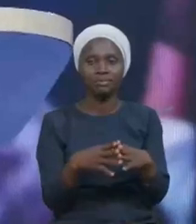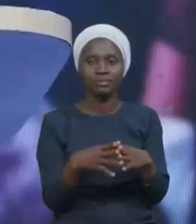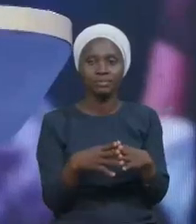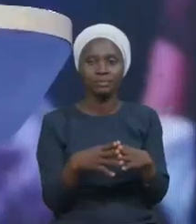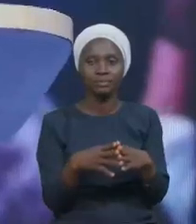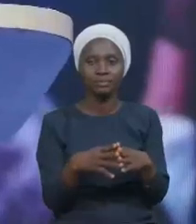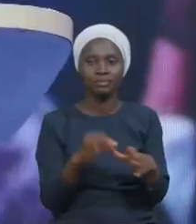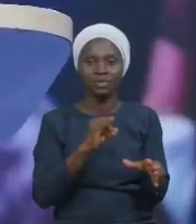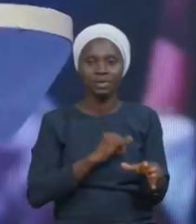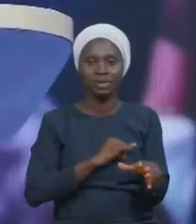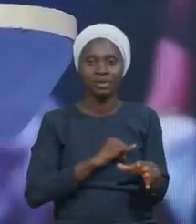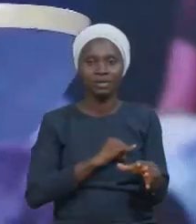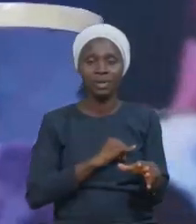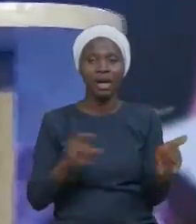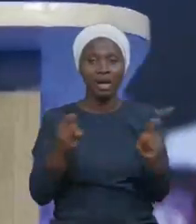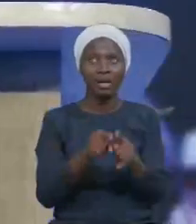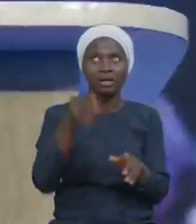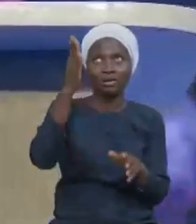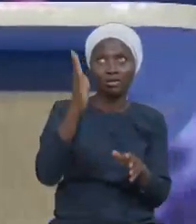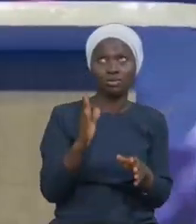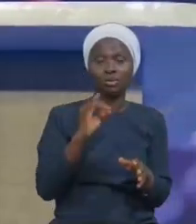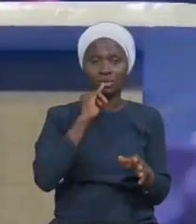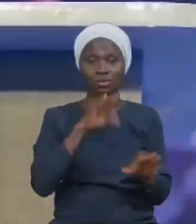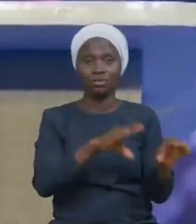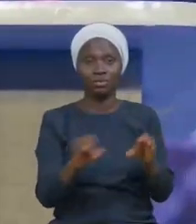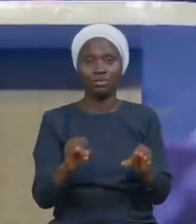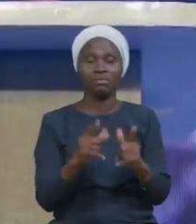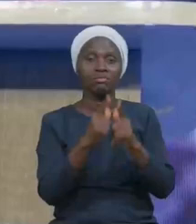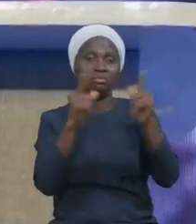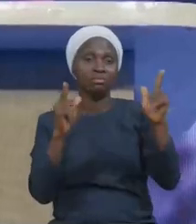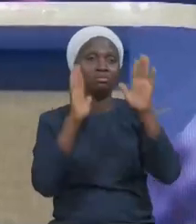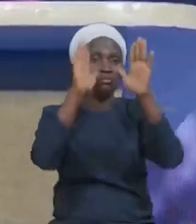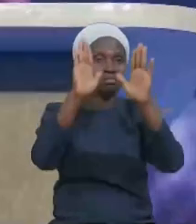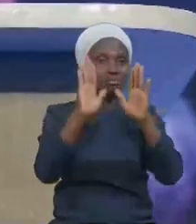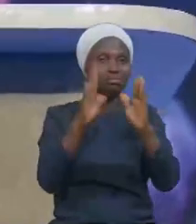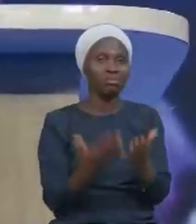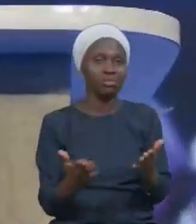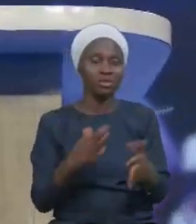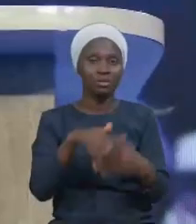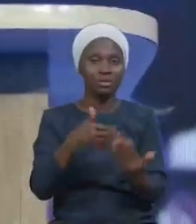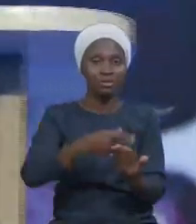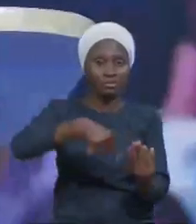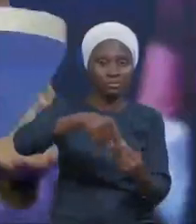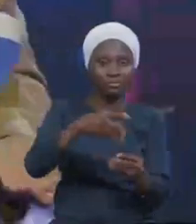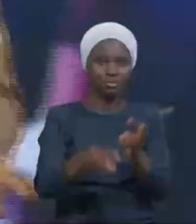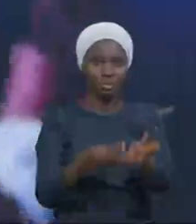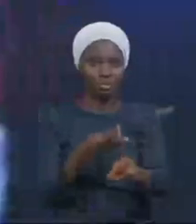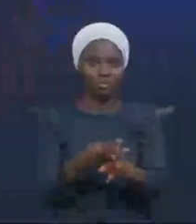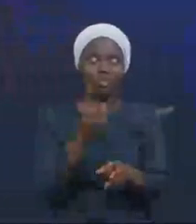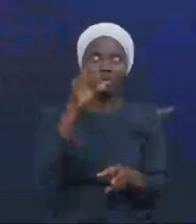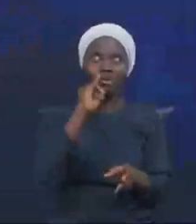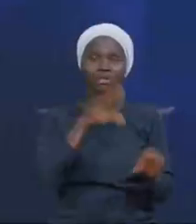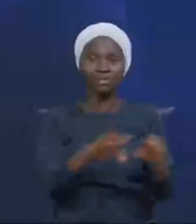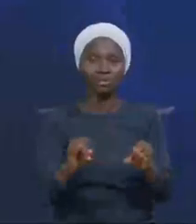Notre Dieu fait de grandes choses, des choses merveilleuses de par le monde. Il le fait ici, il